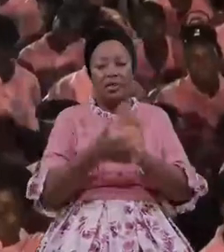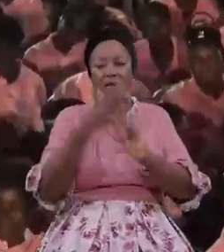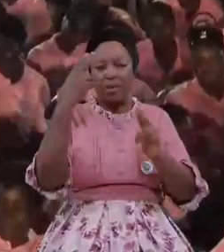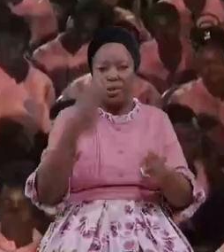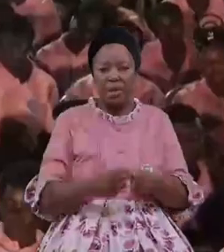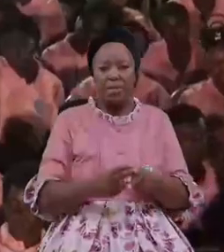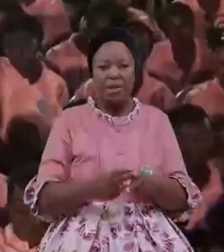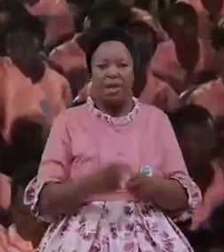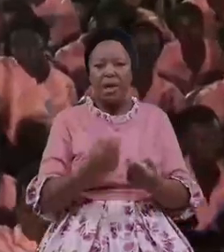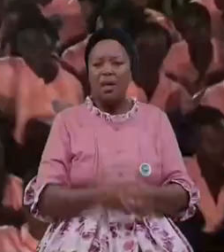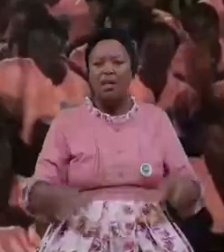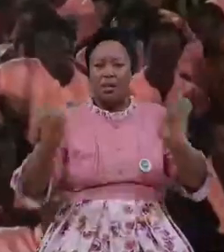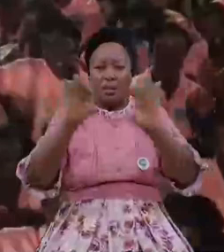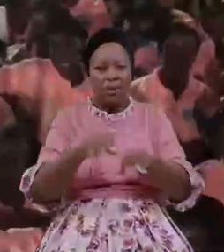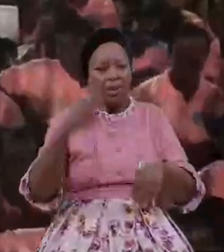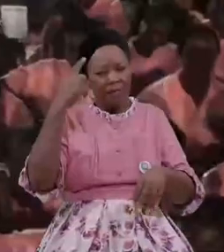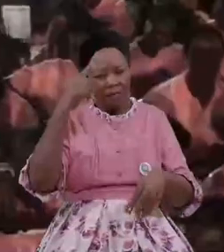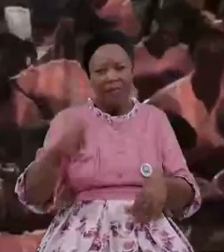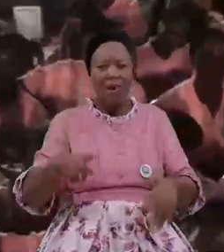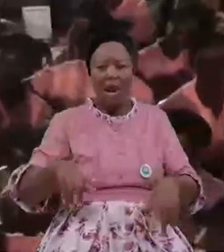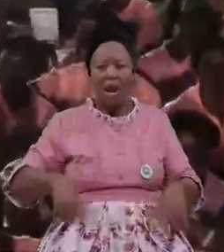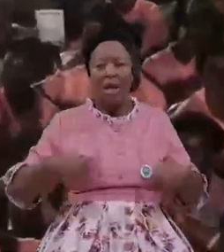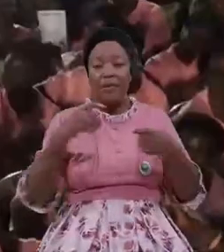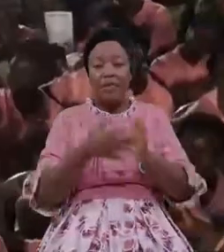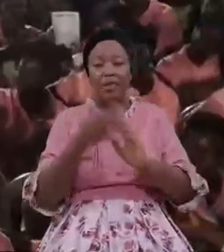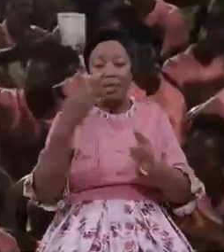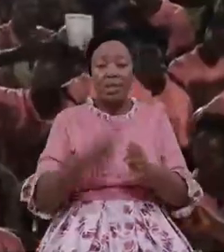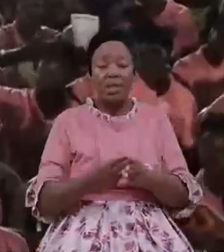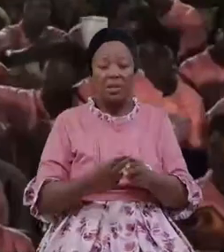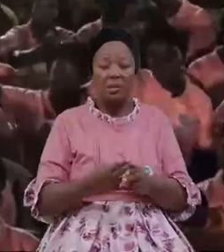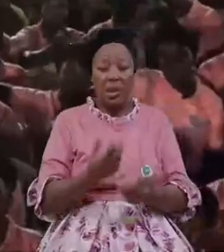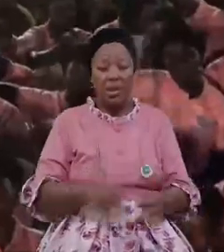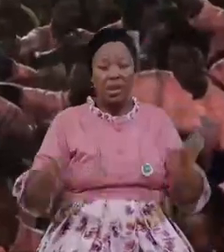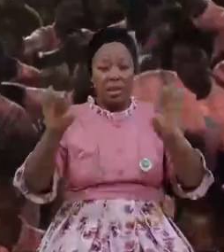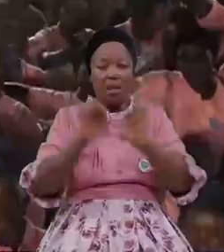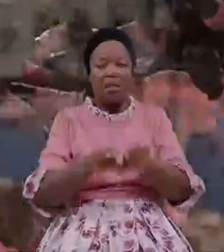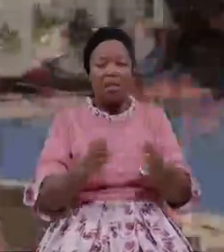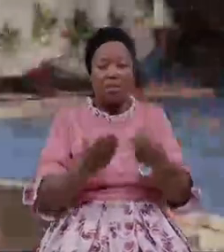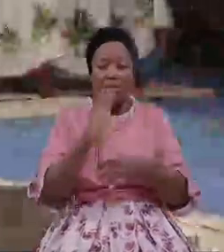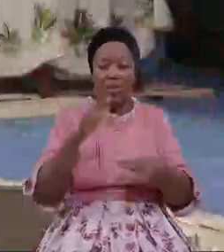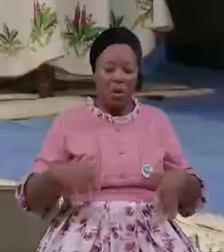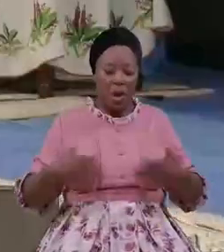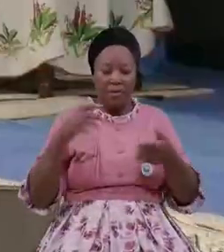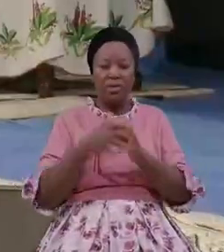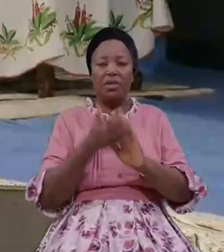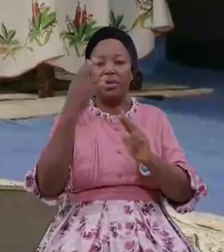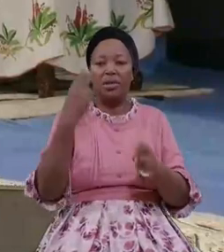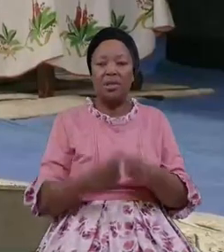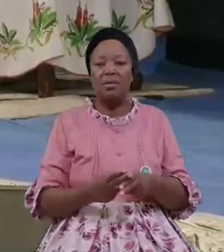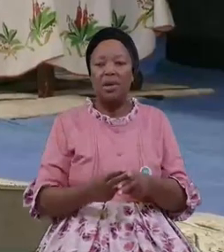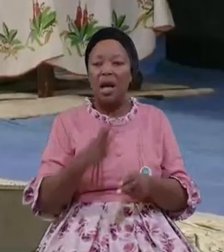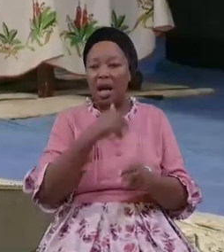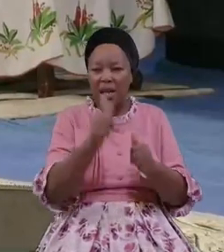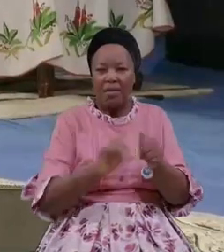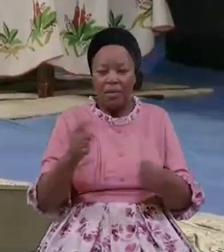la vie une une personne significative dans la vie une personne importante de part toute votre vie